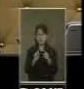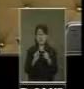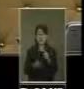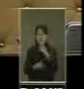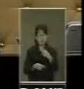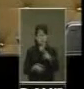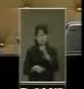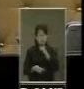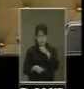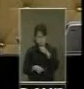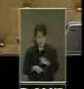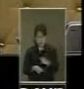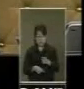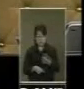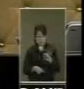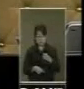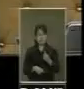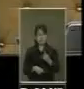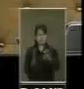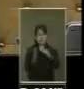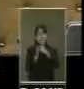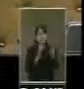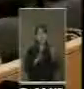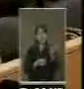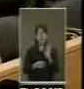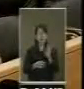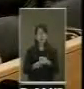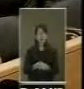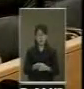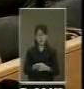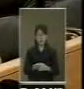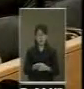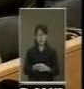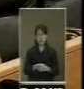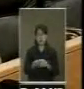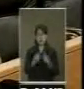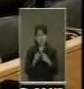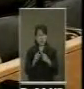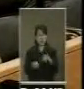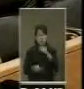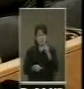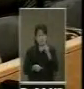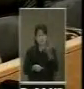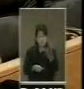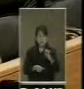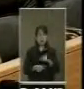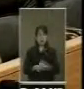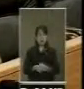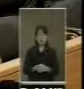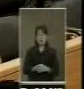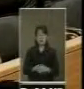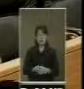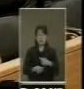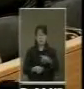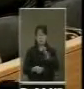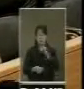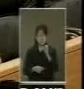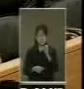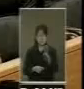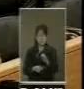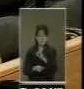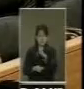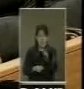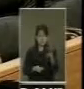มพูดจริงนะครับท่านก็ไม่ควรจะต้องถอนนะฮะแต่ผมไม่เคยพูดคำนี้และไม่เคยพูดสิ่งเหล่